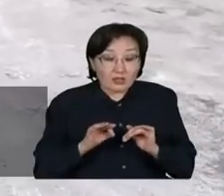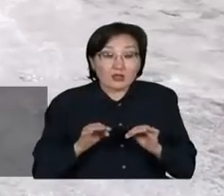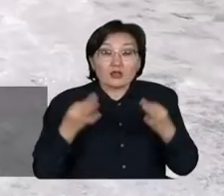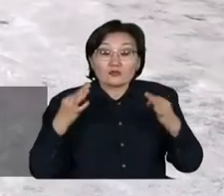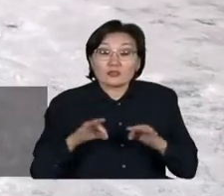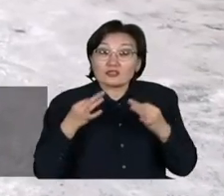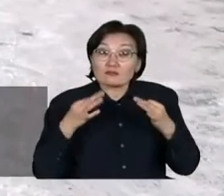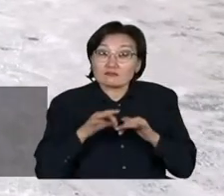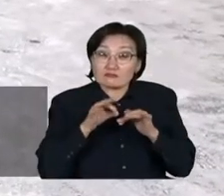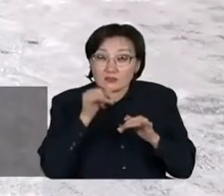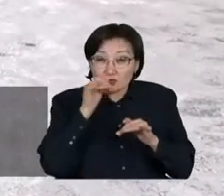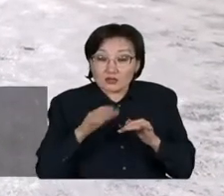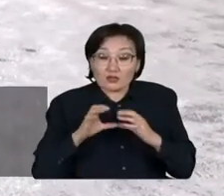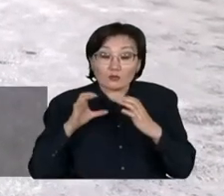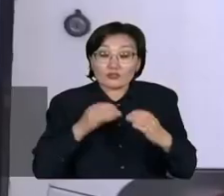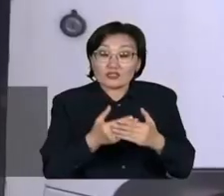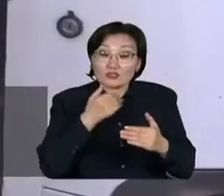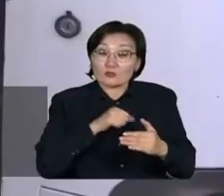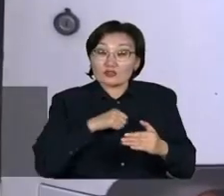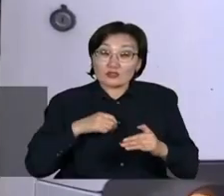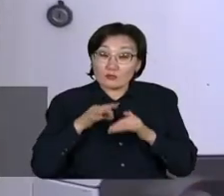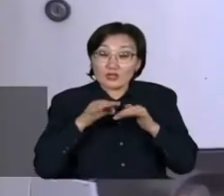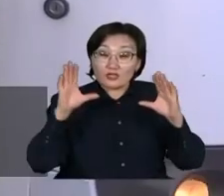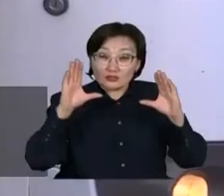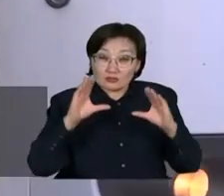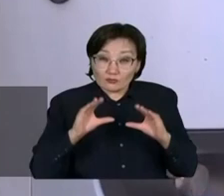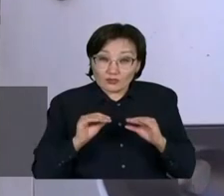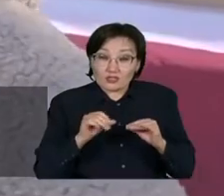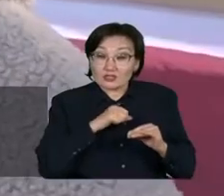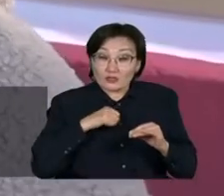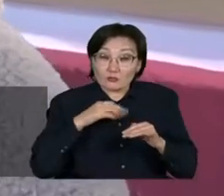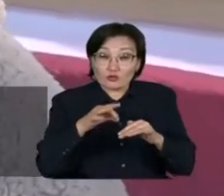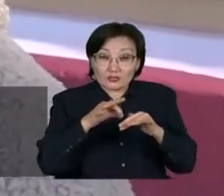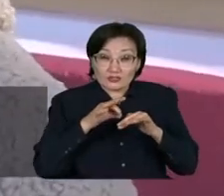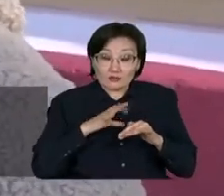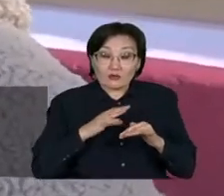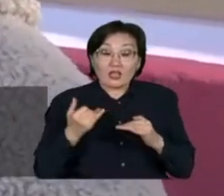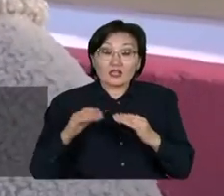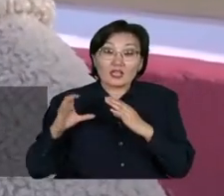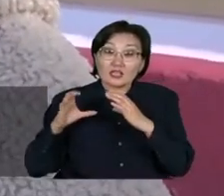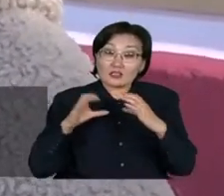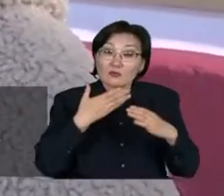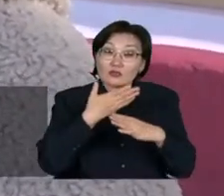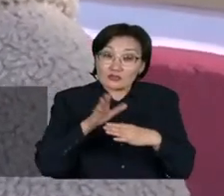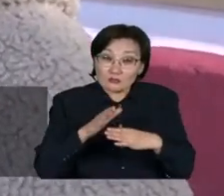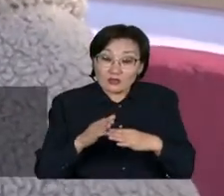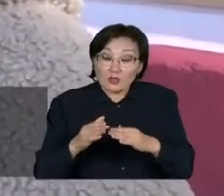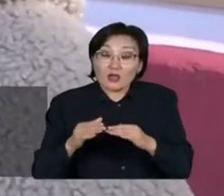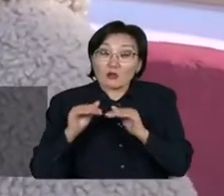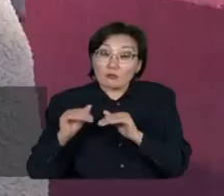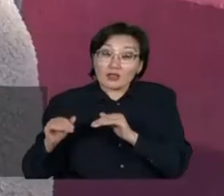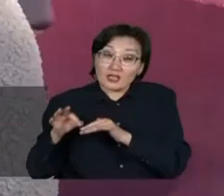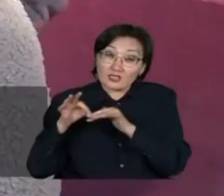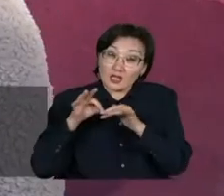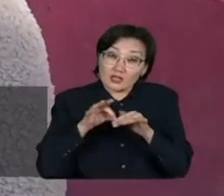жібере салмайды. Автобусқа дейін өздері әкеліп, кешқұрым алып қайтады. Я қазір автобус бөліп берді ғой, соған алып келеміз, алып